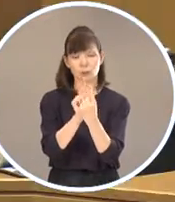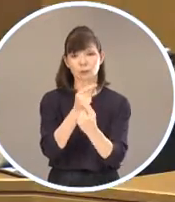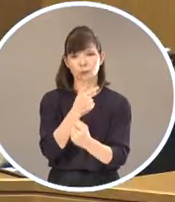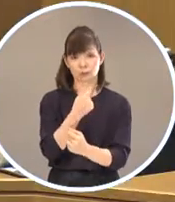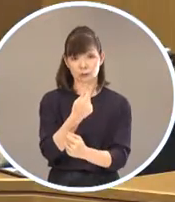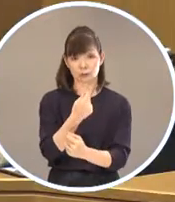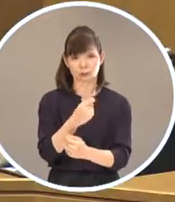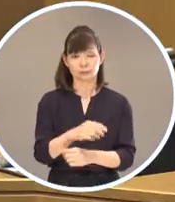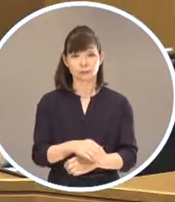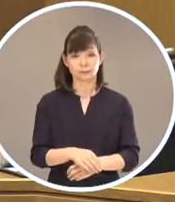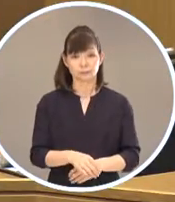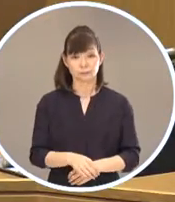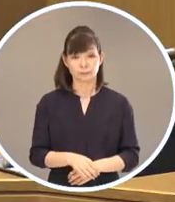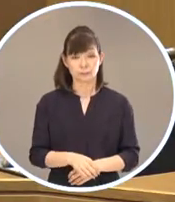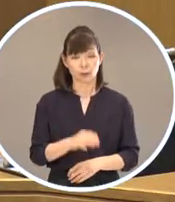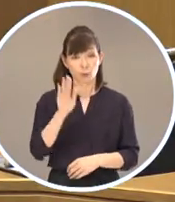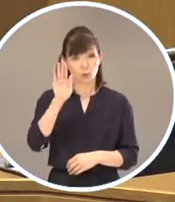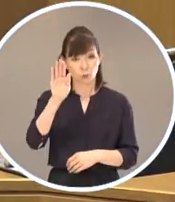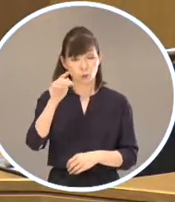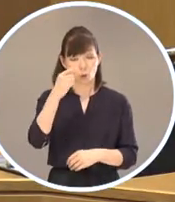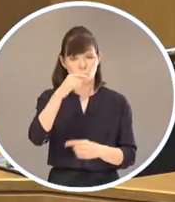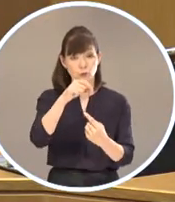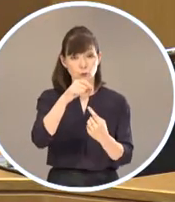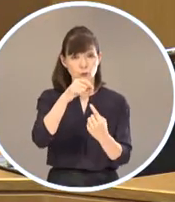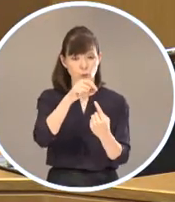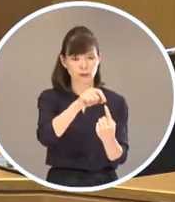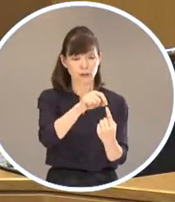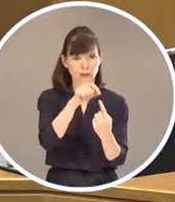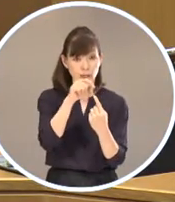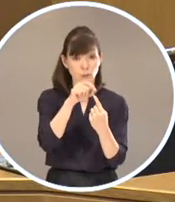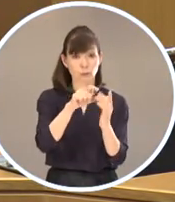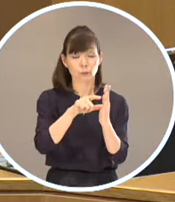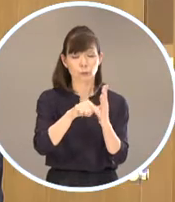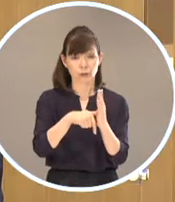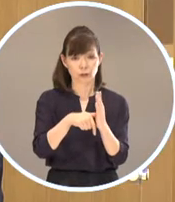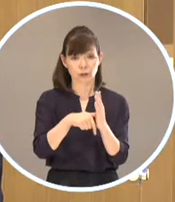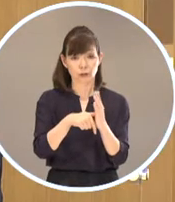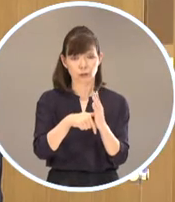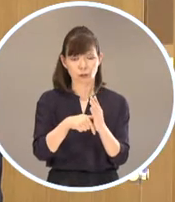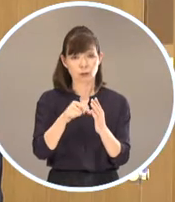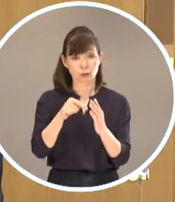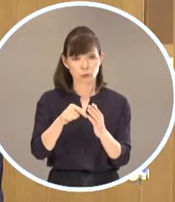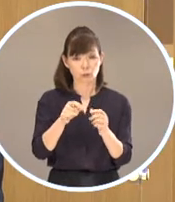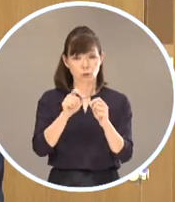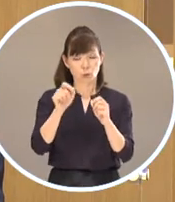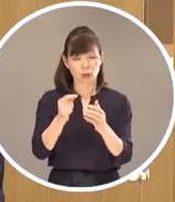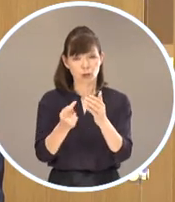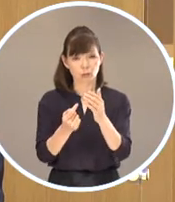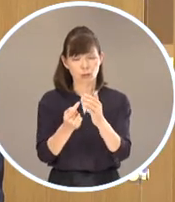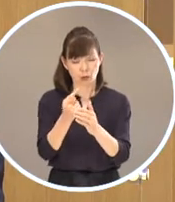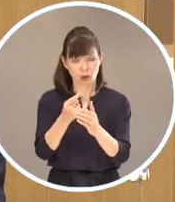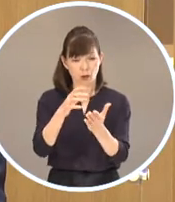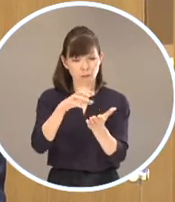きたいと思います。今後教員を採用する際には、こうした制度の網